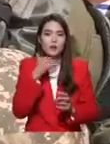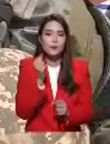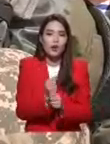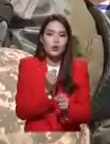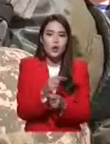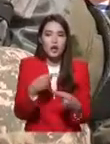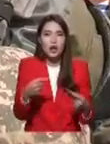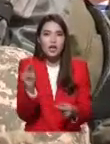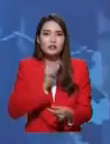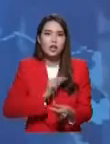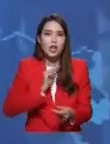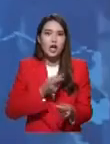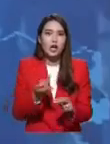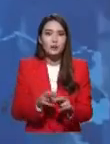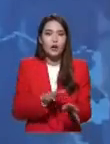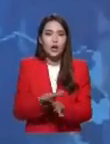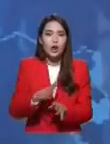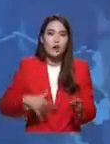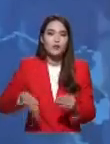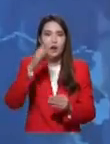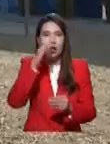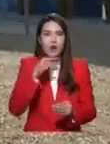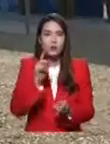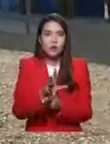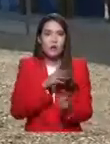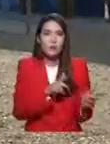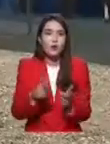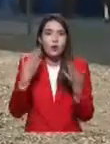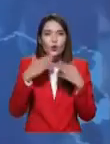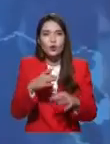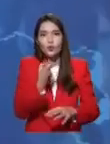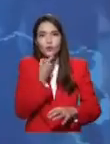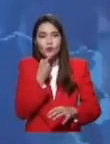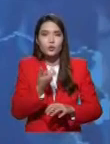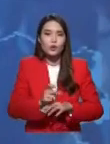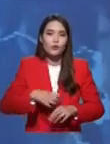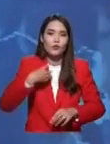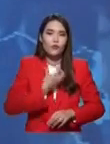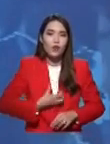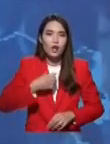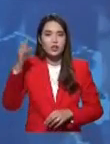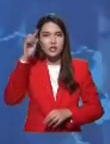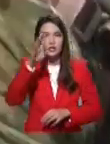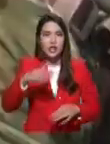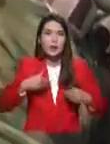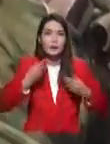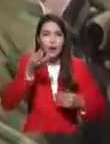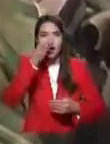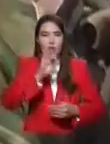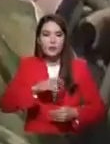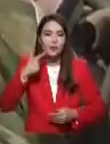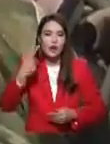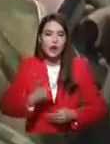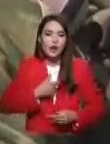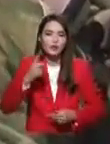действий. Поэтому вооруженные силы Казахстана должны быть готовы к любым вызовам. Это главное требование для современной профессиональной армии. Для